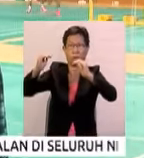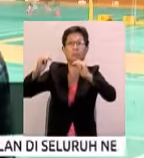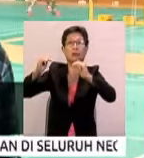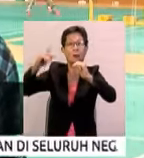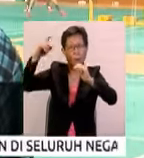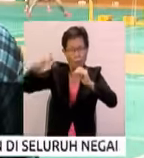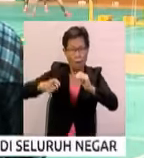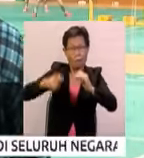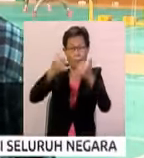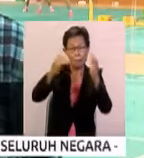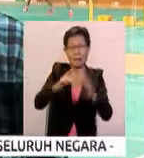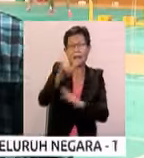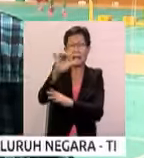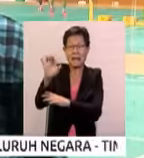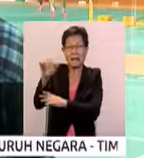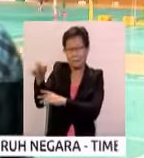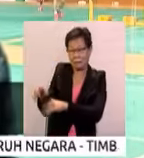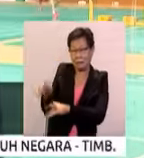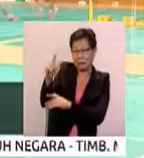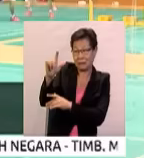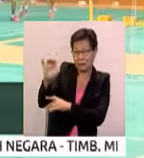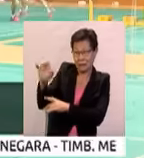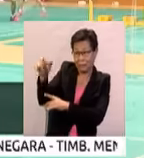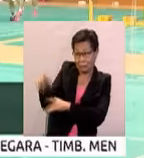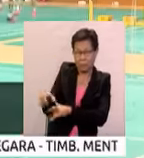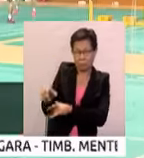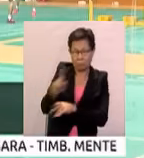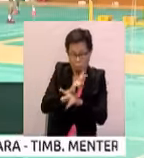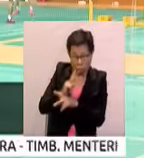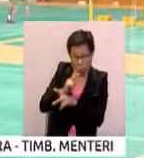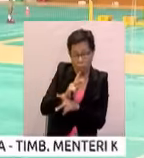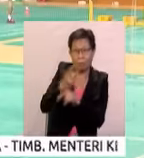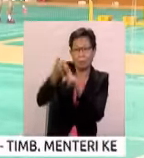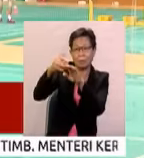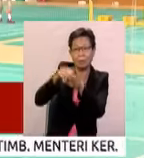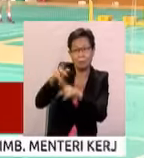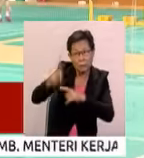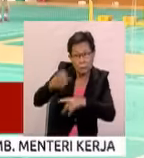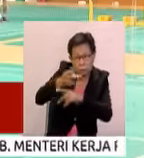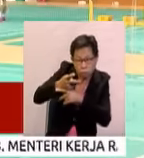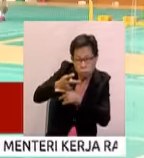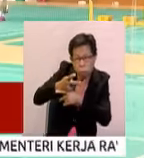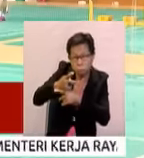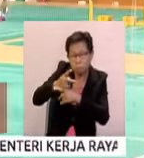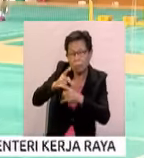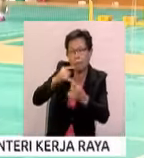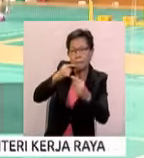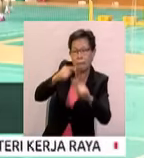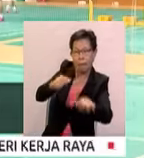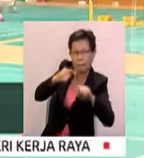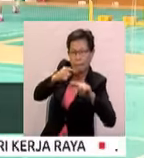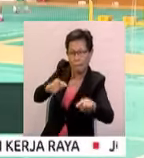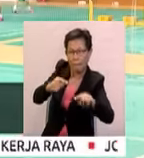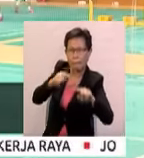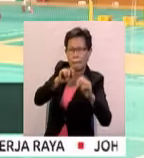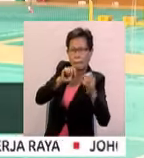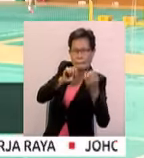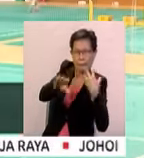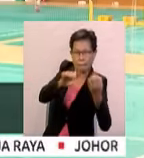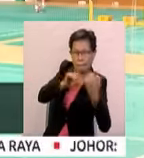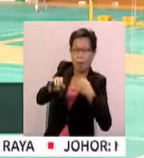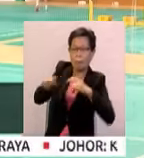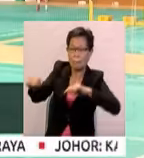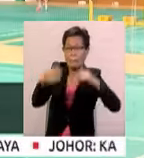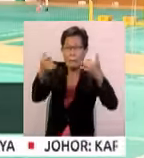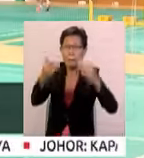harus ambil kewaspadaan daripada tindak tanduk daripada pemain-pemain yang berpengalaman.